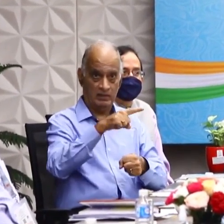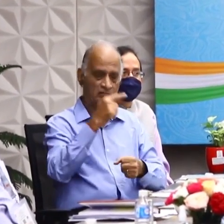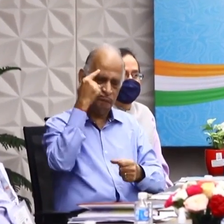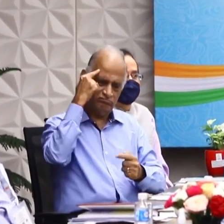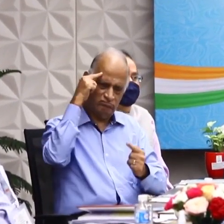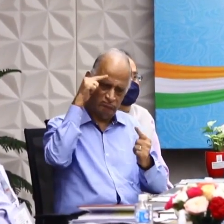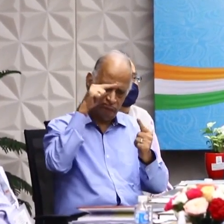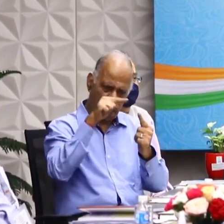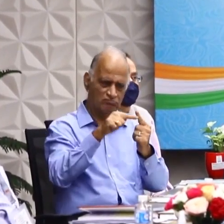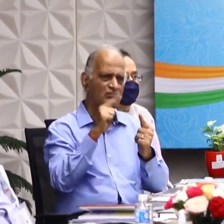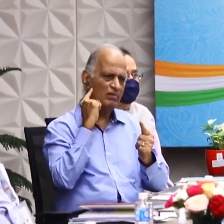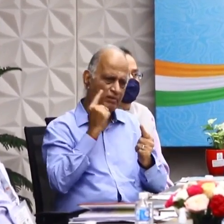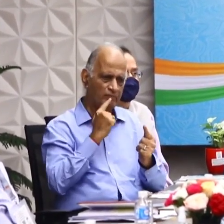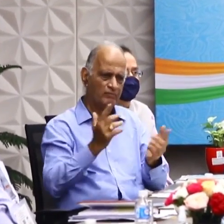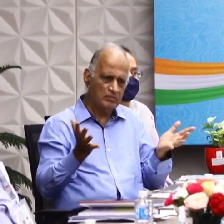लिए